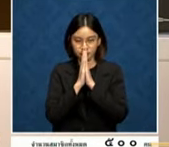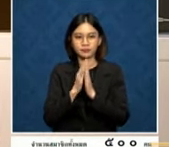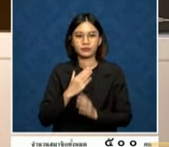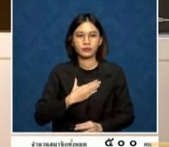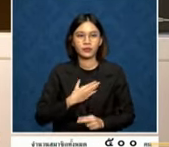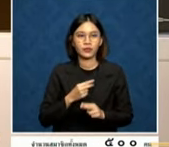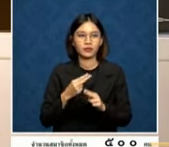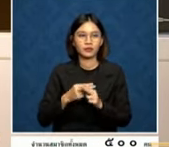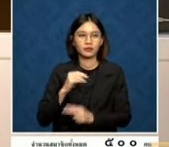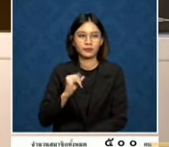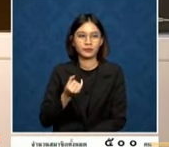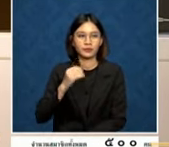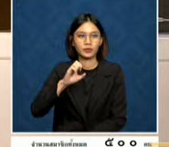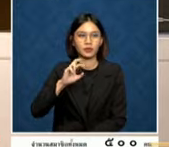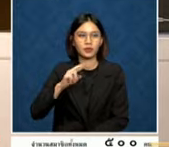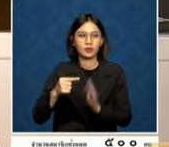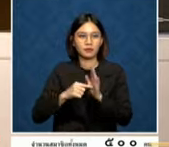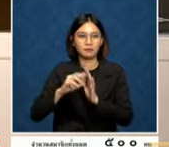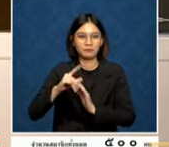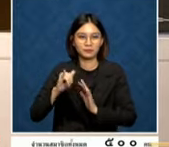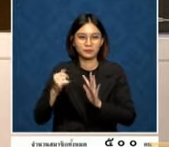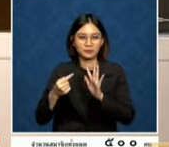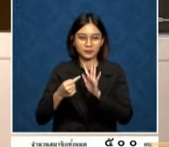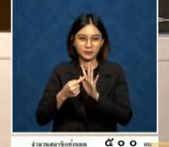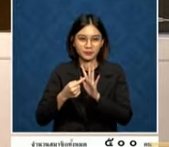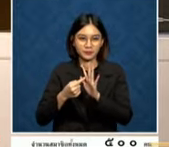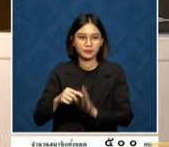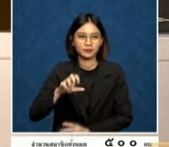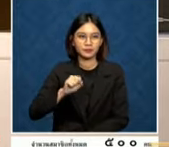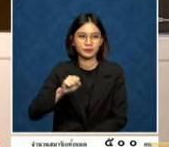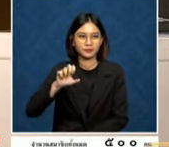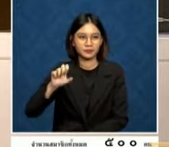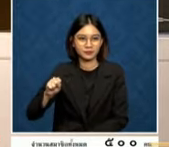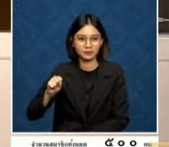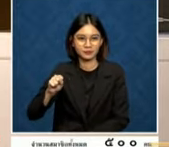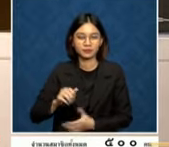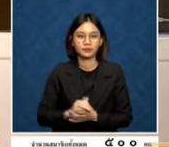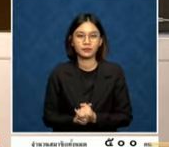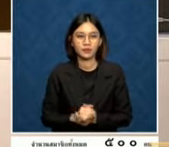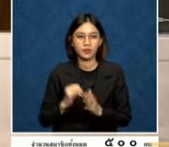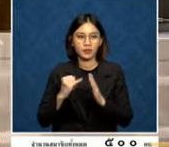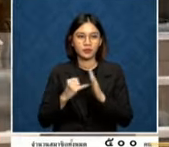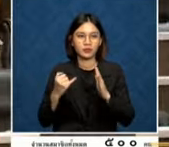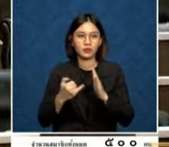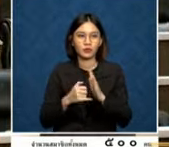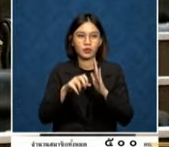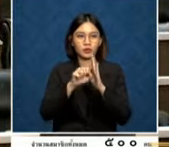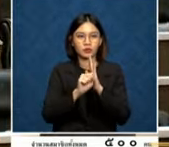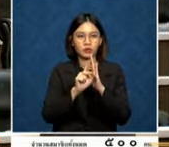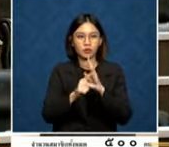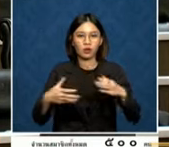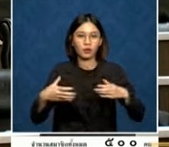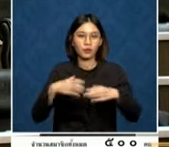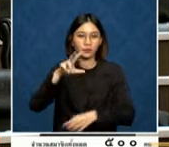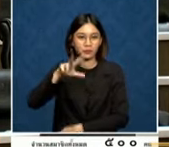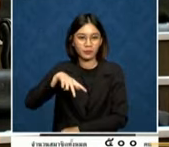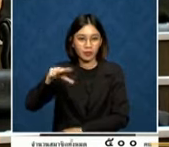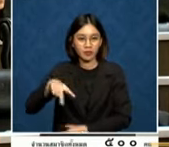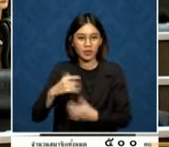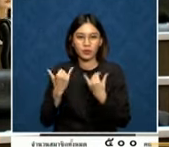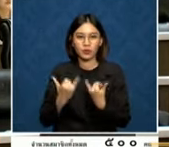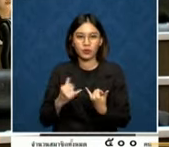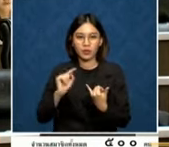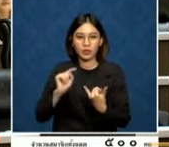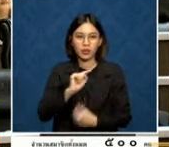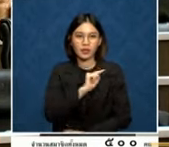เคารพดิฉันนางสาวจิรัชยาสรรพโสสมาชิกสภาผู้แทนราษฎรจังหวัดสกลนครพรรคเพื่อไทยค่ะวันนี้ดิฉัน